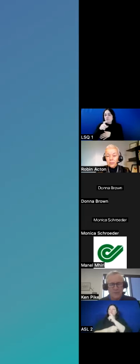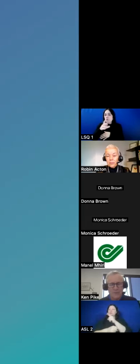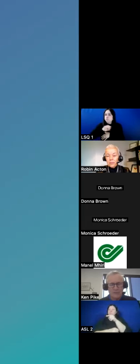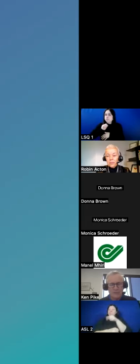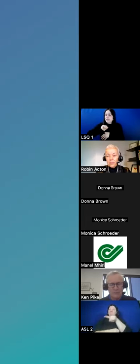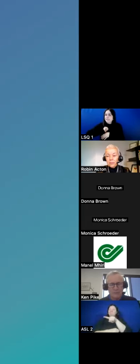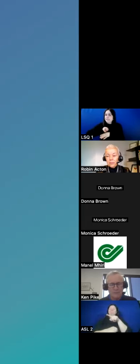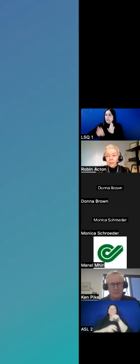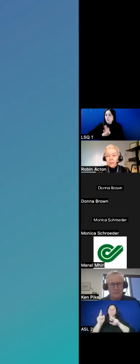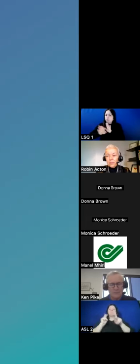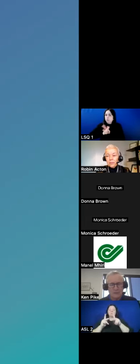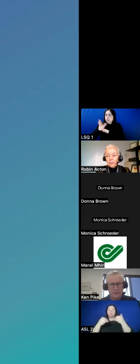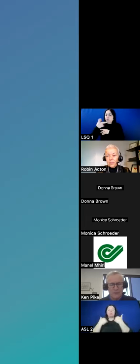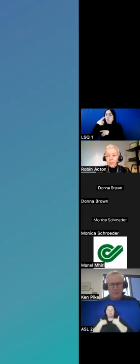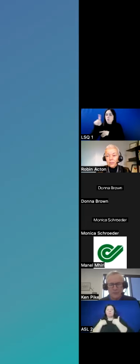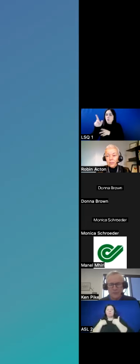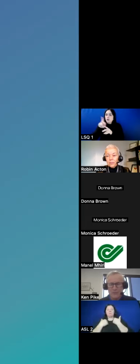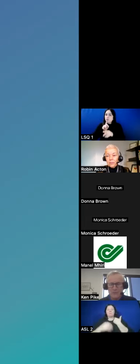s'assurer